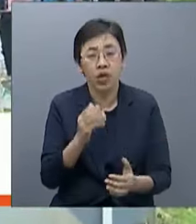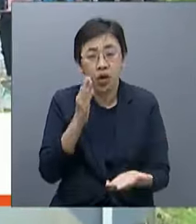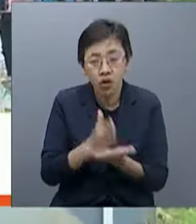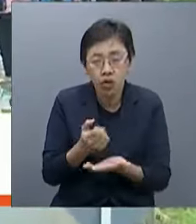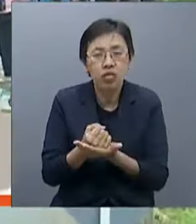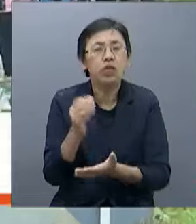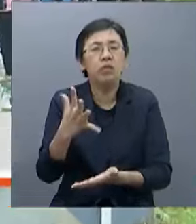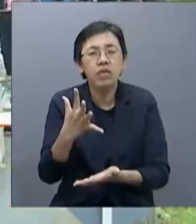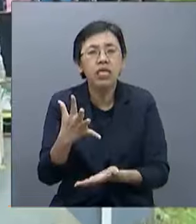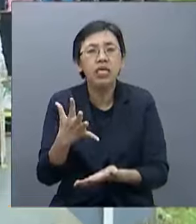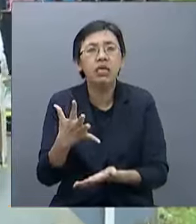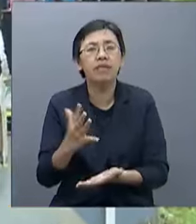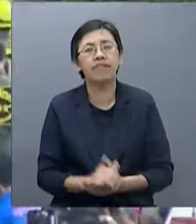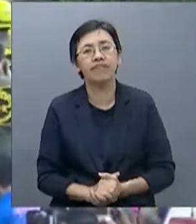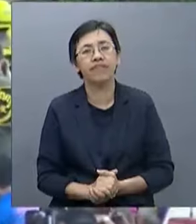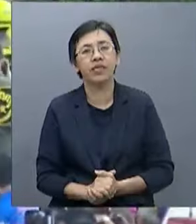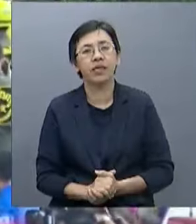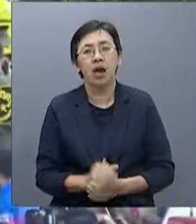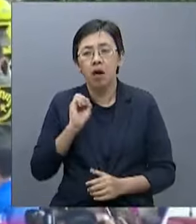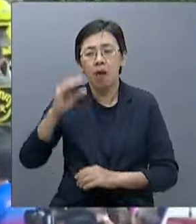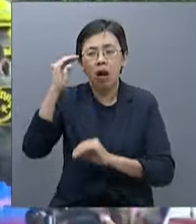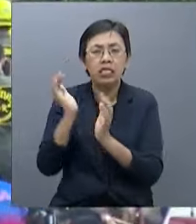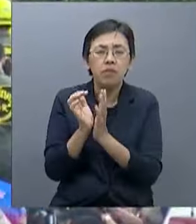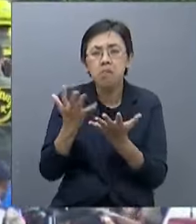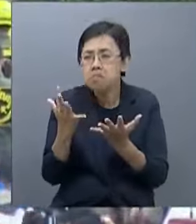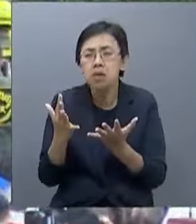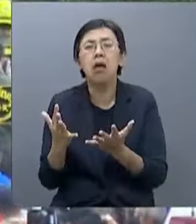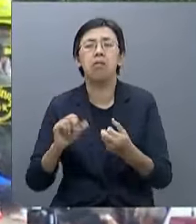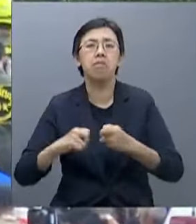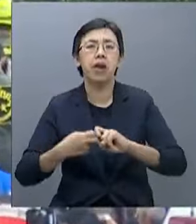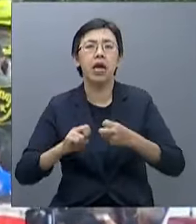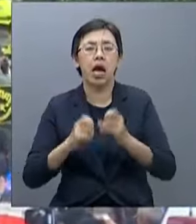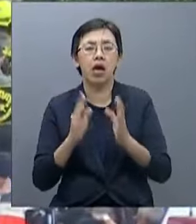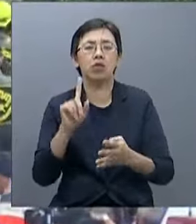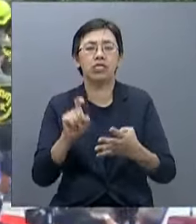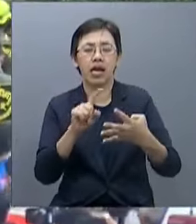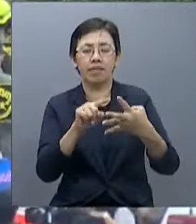วยเหลือไม่แสดงและไม่แจ้งต่อเจ้าพนักงานเป็นเหตุให้บุคคลถึงแก่ความตายครับ